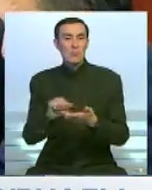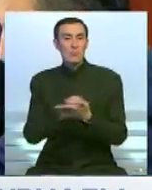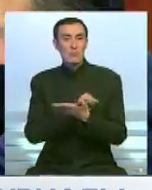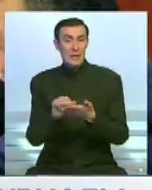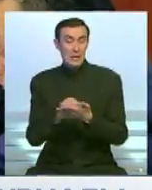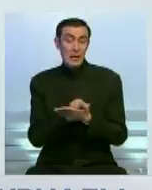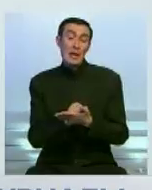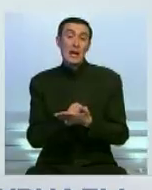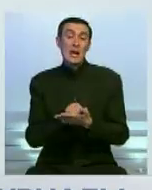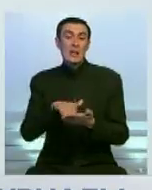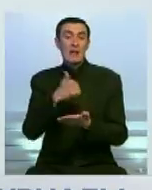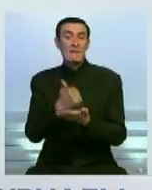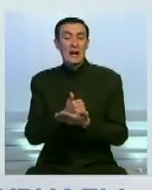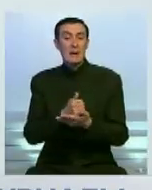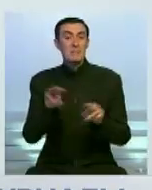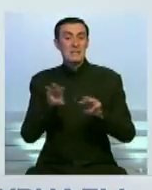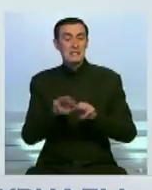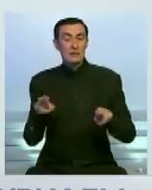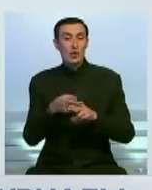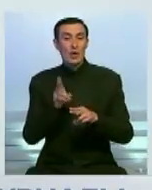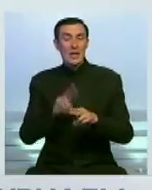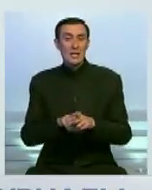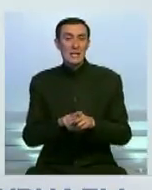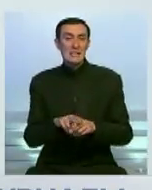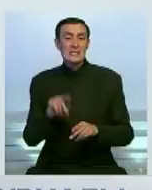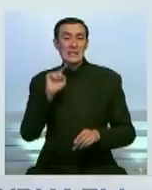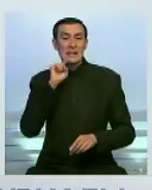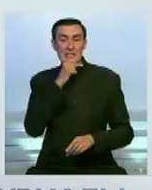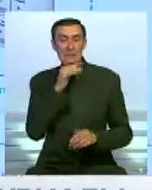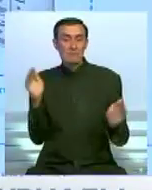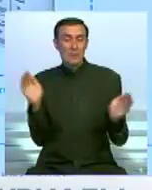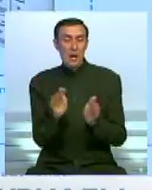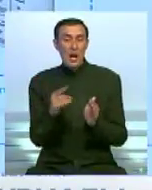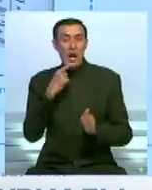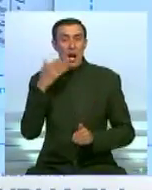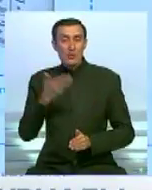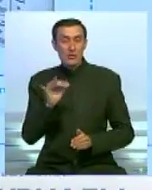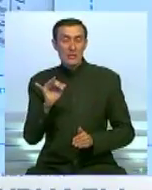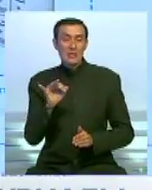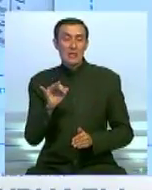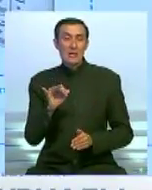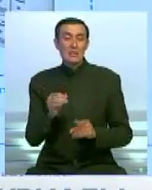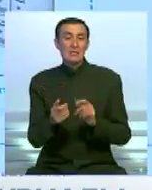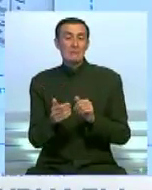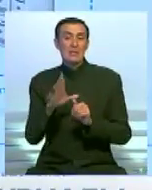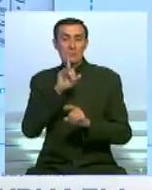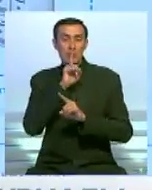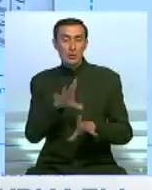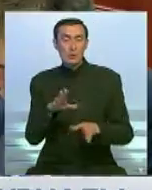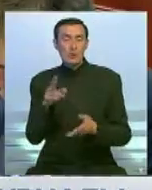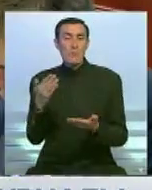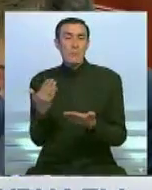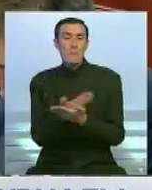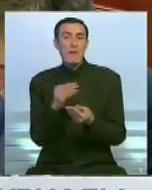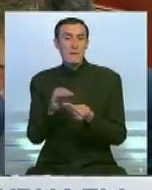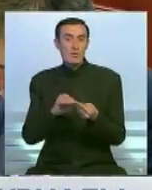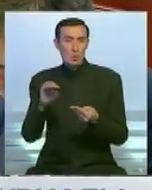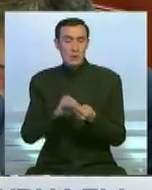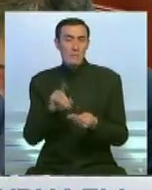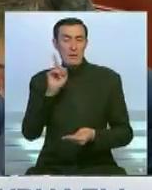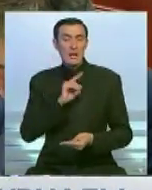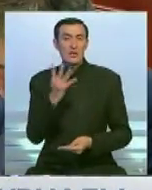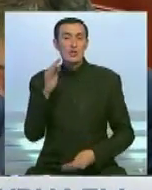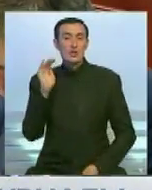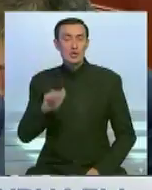аналоги. Глава ведомства отметил, что это существенно сократит отчетность и поможет избежать дублирования. Пока речь идет о